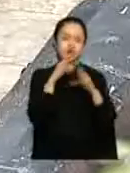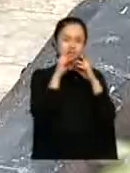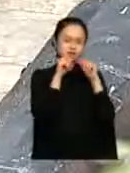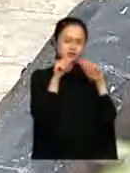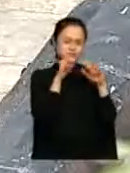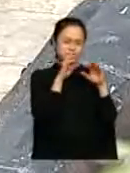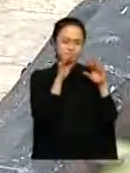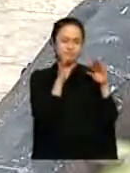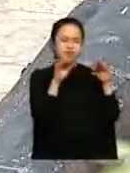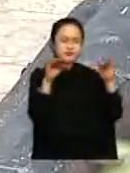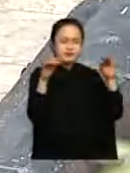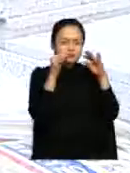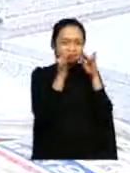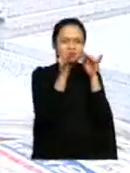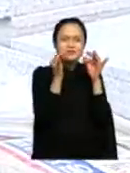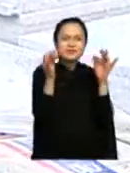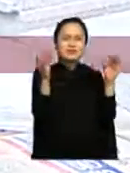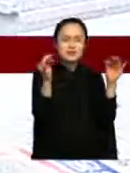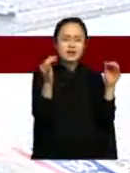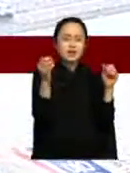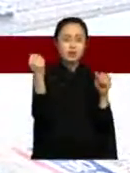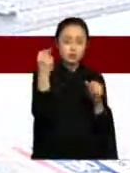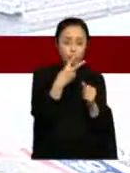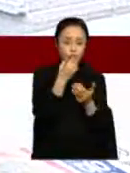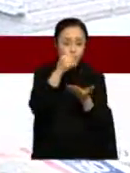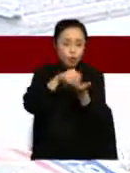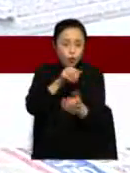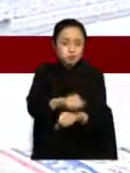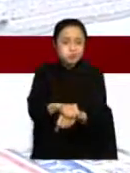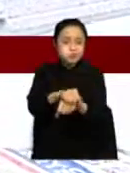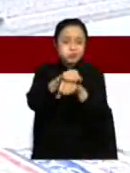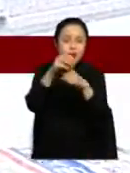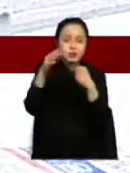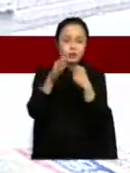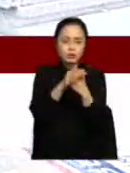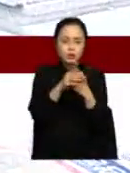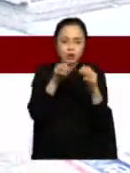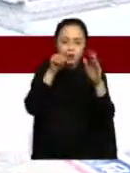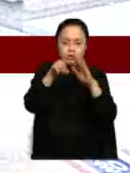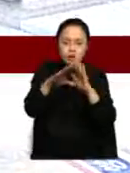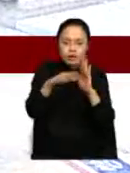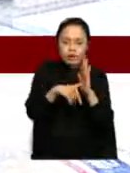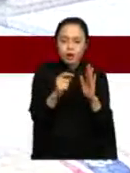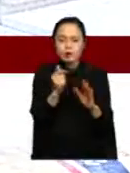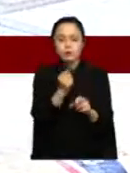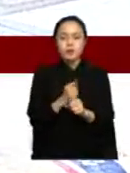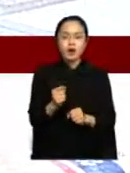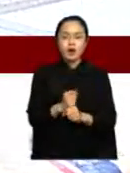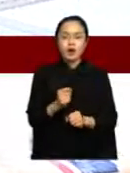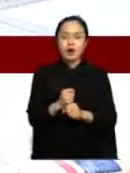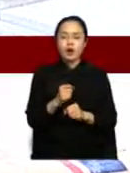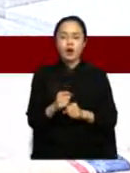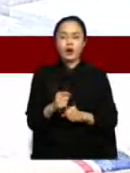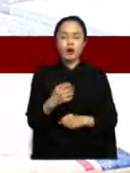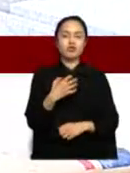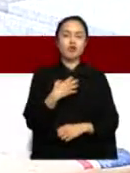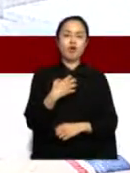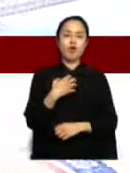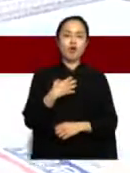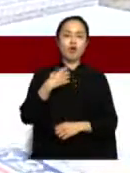모습에 혀를 내두릅니다. 엄청 위험하네요. 들어가기 좀 불안하고요. 들어가기가